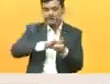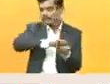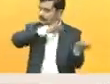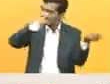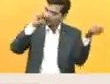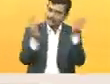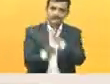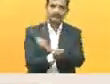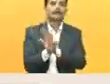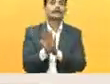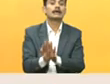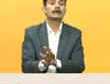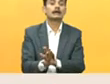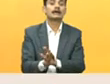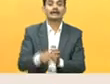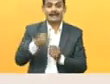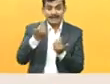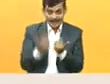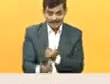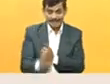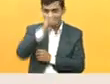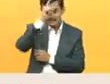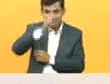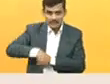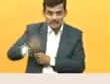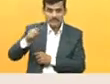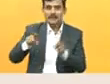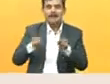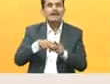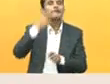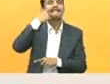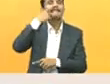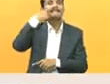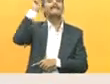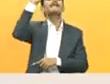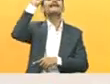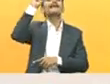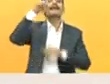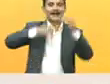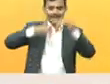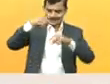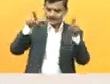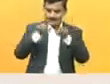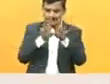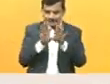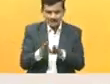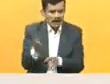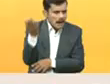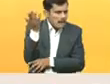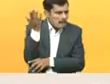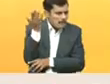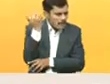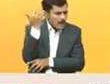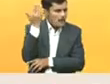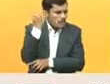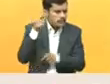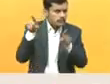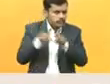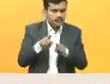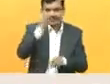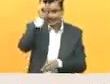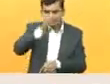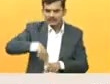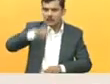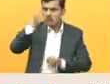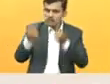किया। आखिर भारत मदर ऑफ डेमोक्रेसी है। बीते दशकों में भी देश का